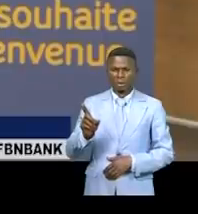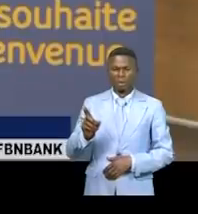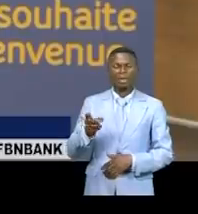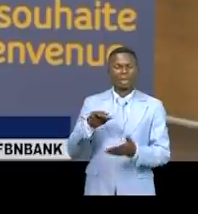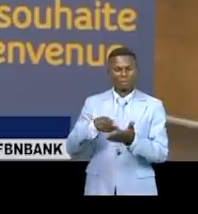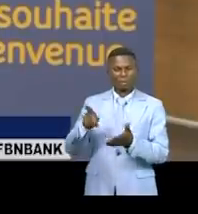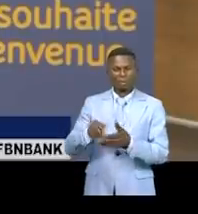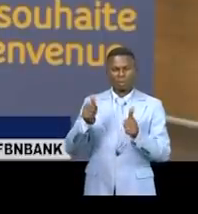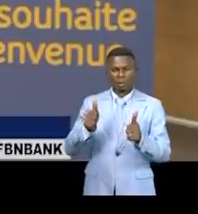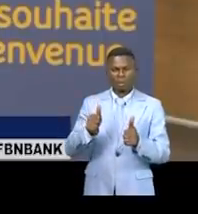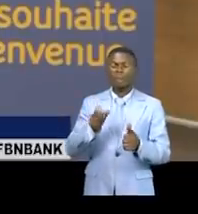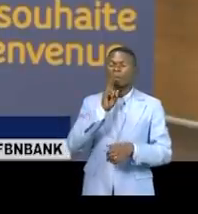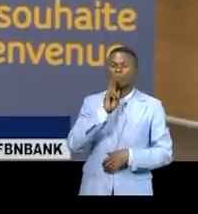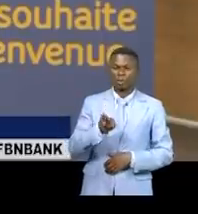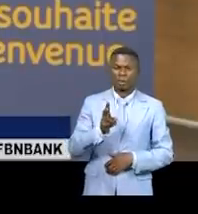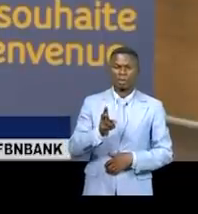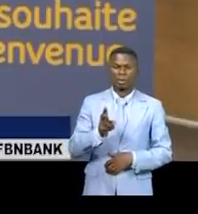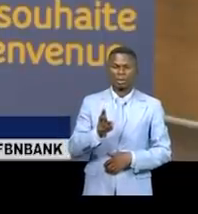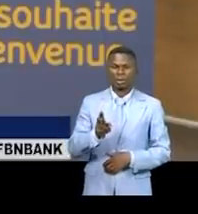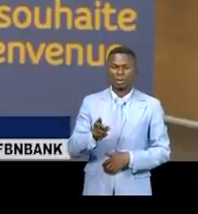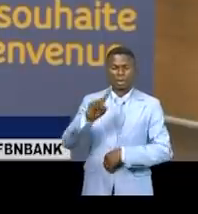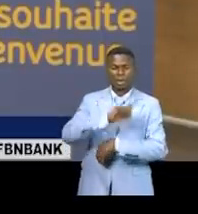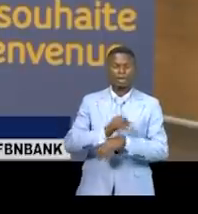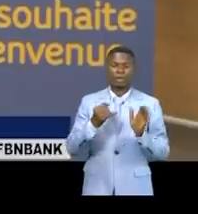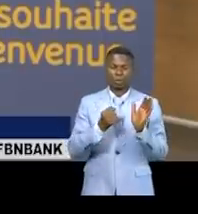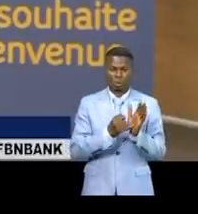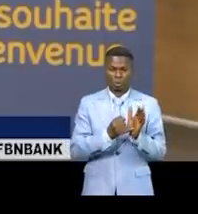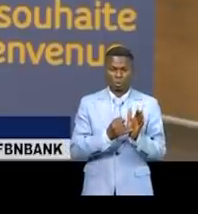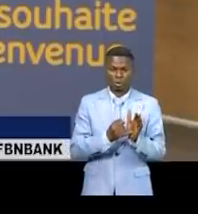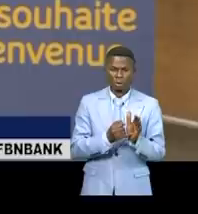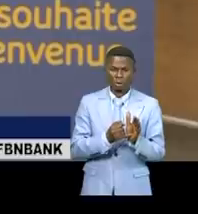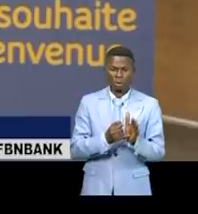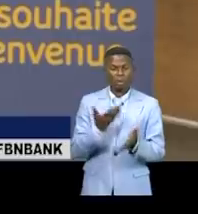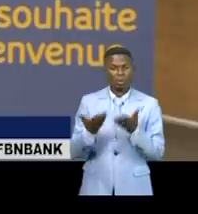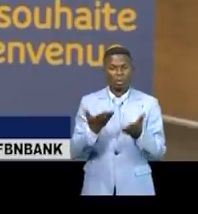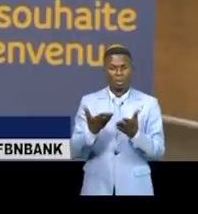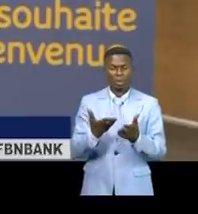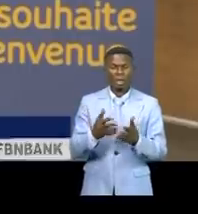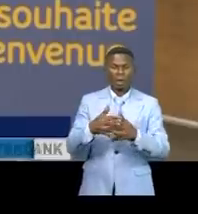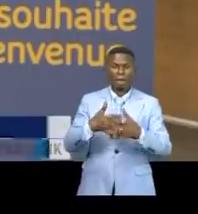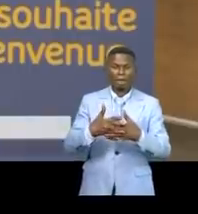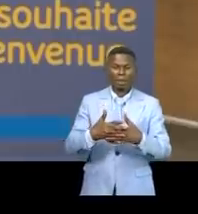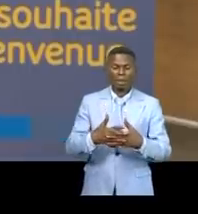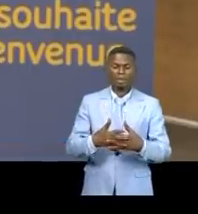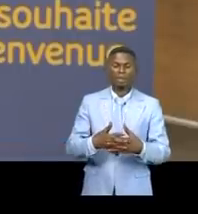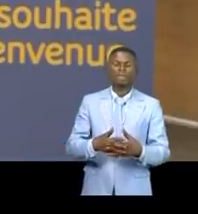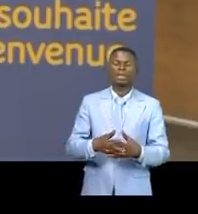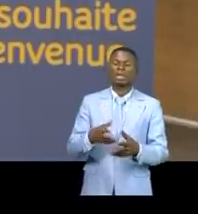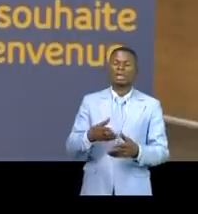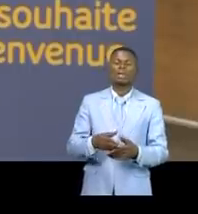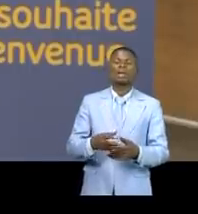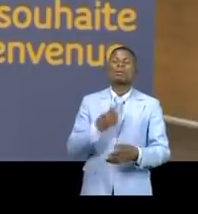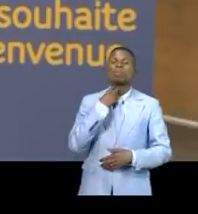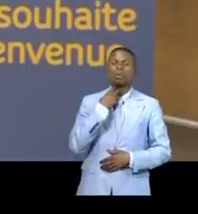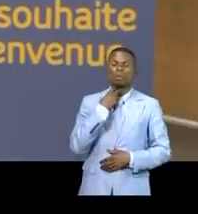Bank. Seulement, c'est vrai, les jours de week-end, il peut arriver que les distributeurs soient vidés. Okay. Et ça